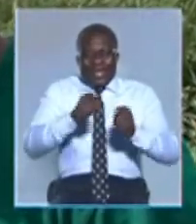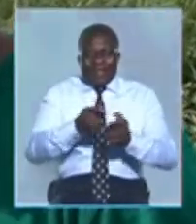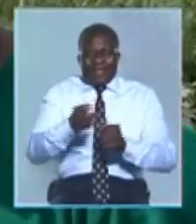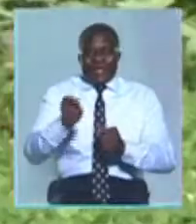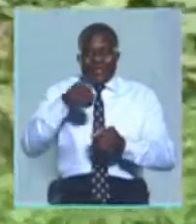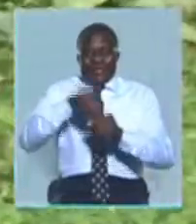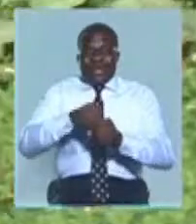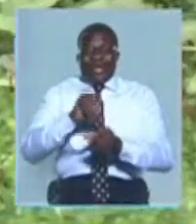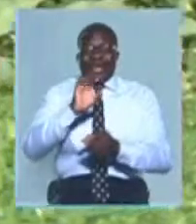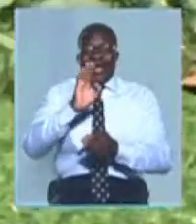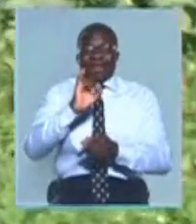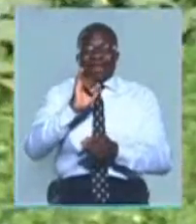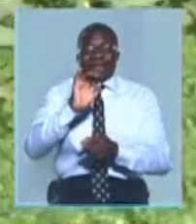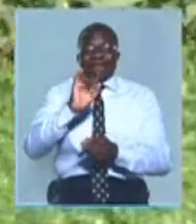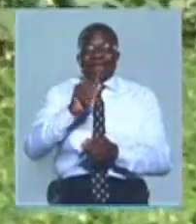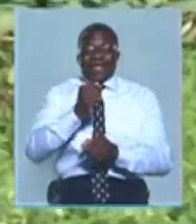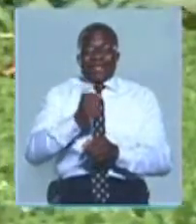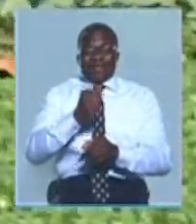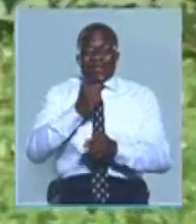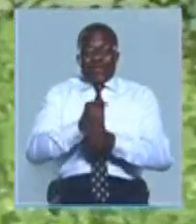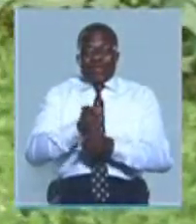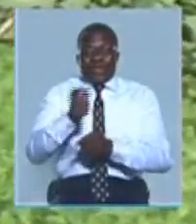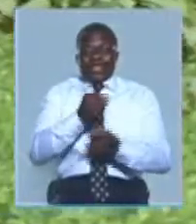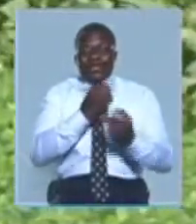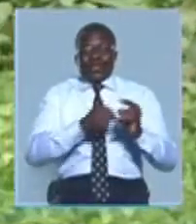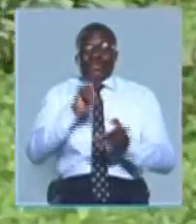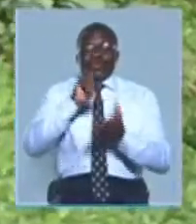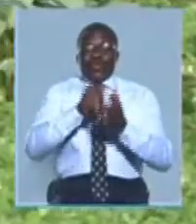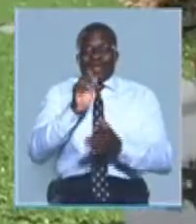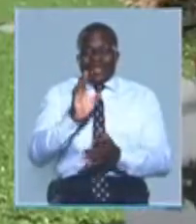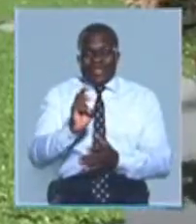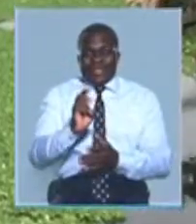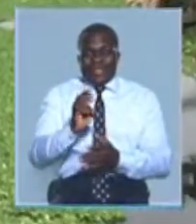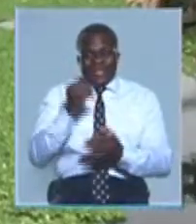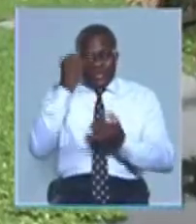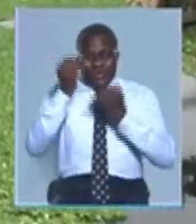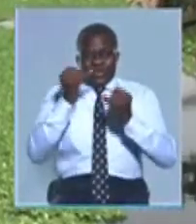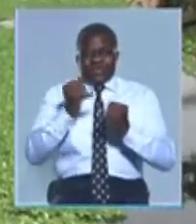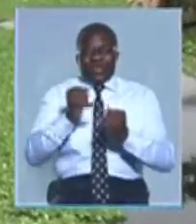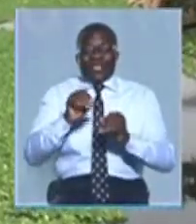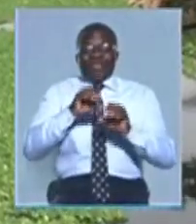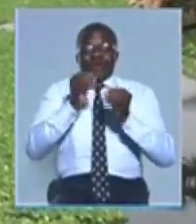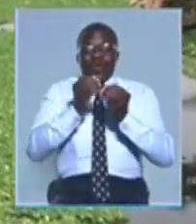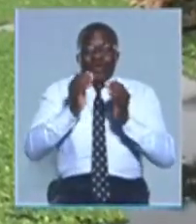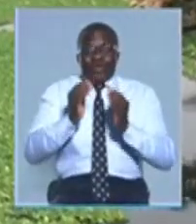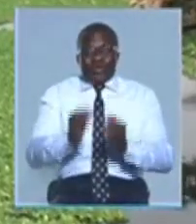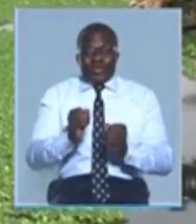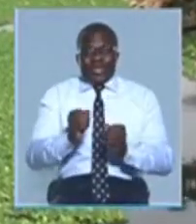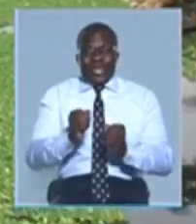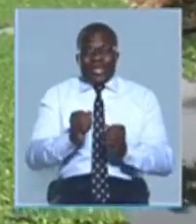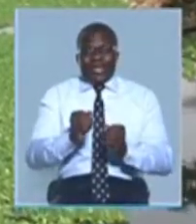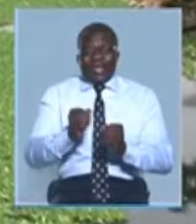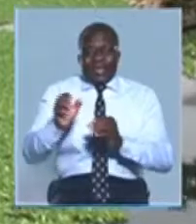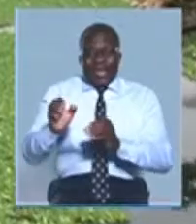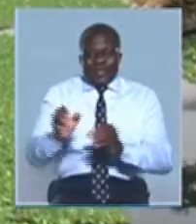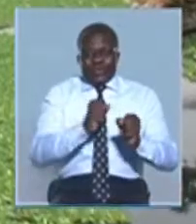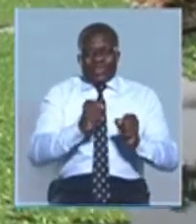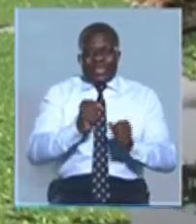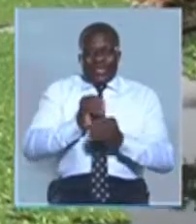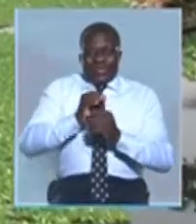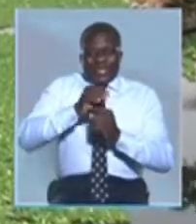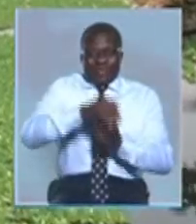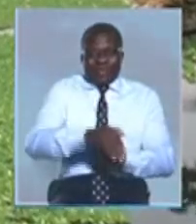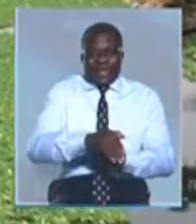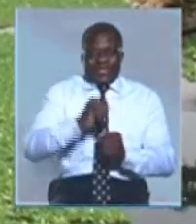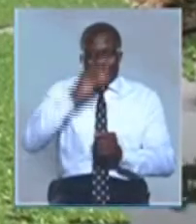de ce marécage. Justement, et ce depuis 2017, une initiative communautaire la soustrait de cette pression